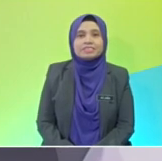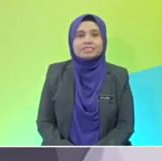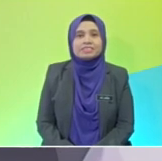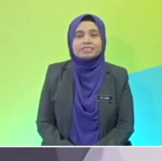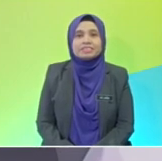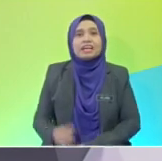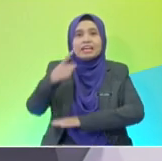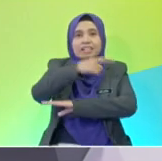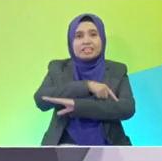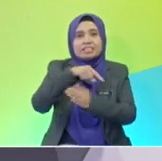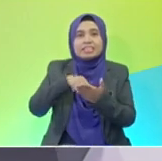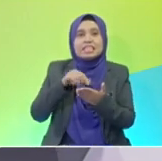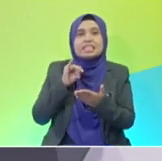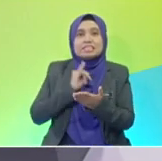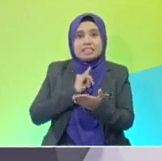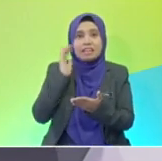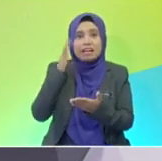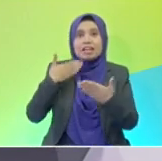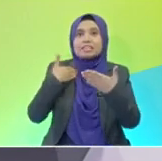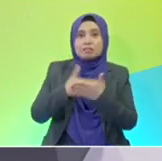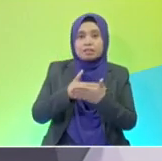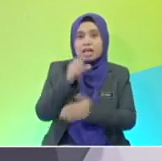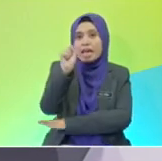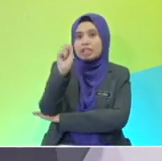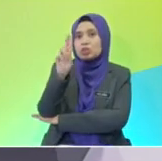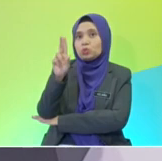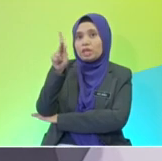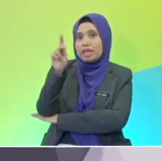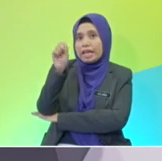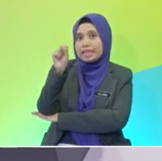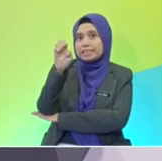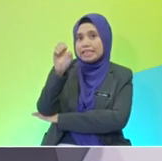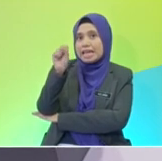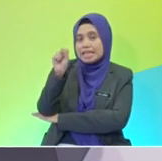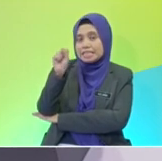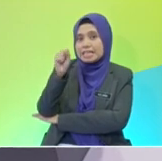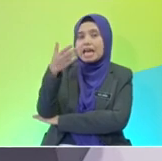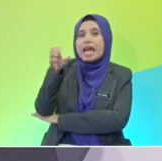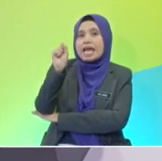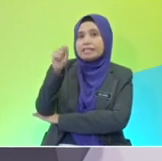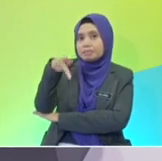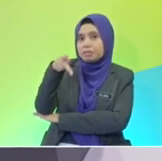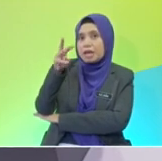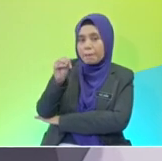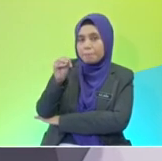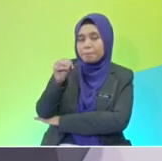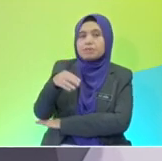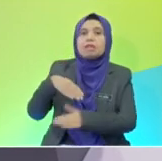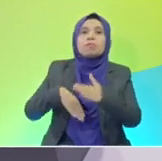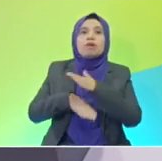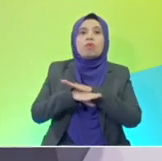oke Hari ini saya akan menyampaikan sukses SPM untuk Tahun 2022 mata pelajaran